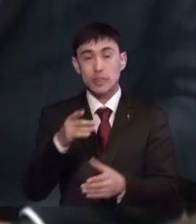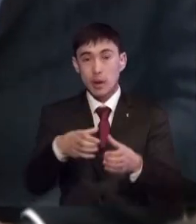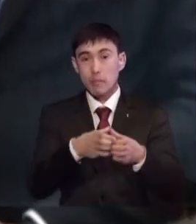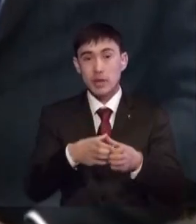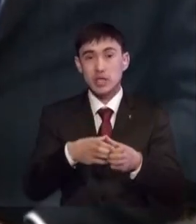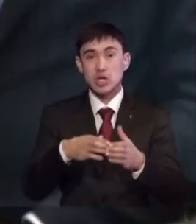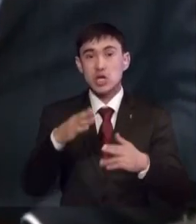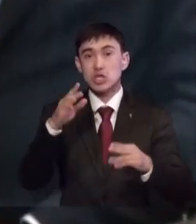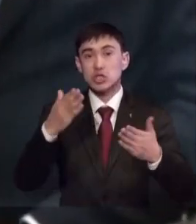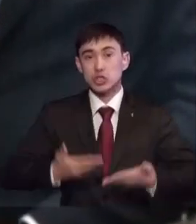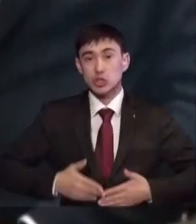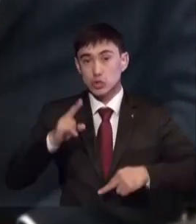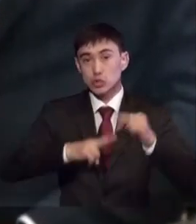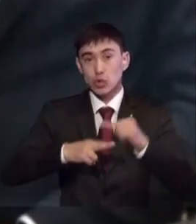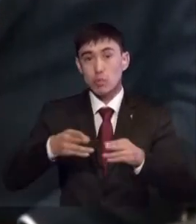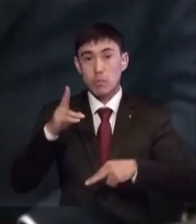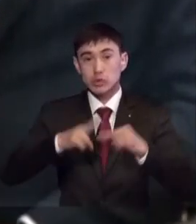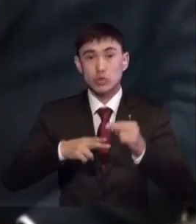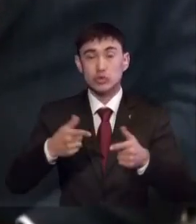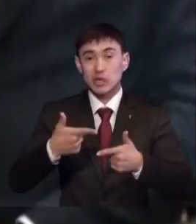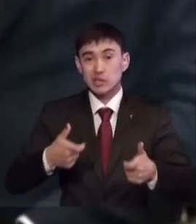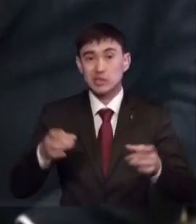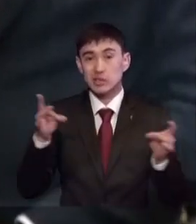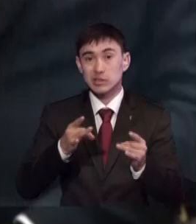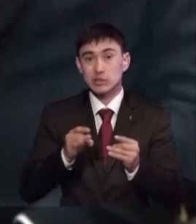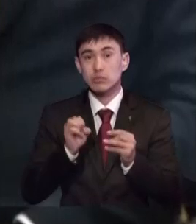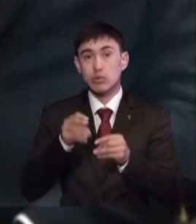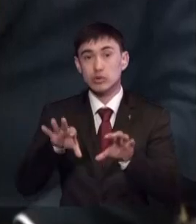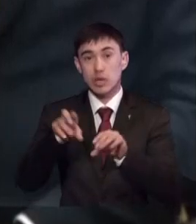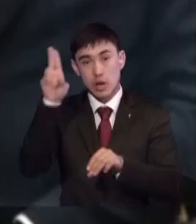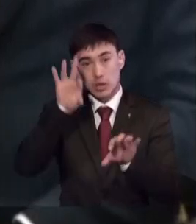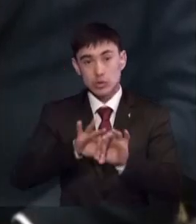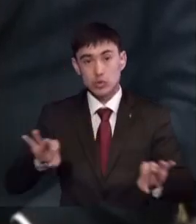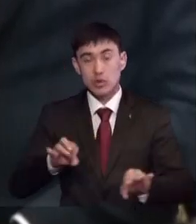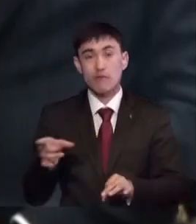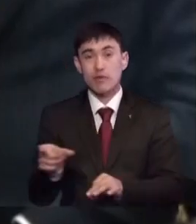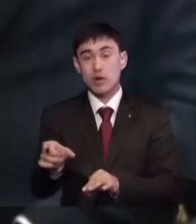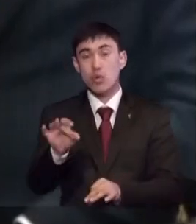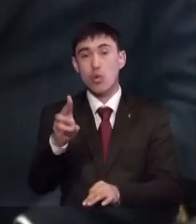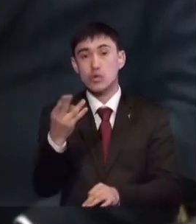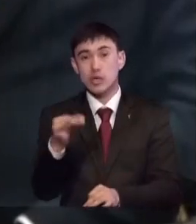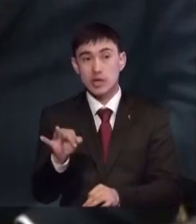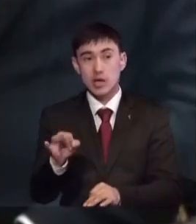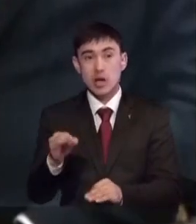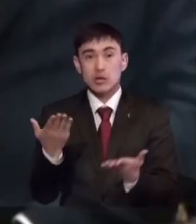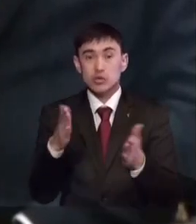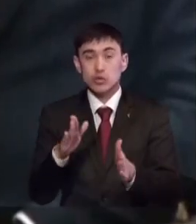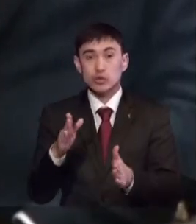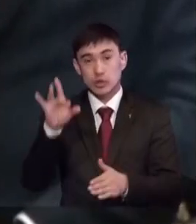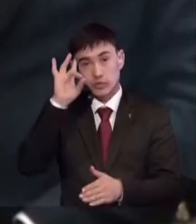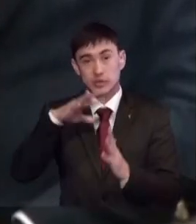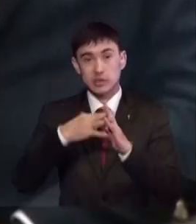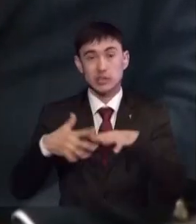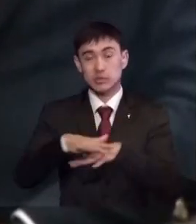компания «Житстрой», построившая у озера гостиницу и ресторан, сбросила канализационные стоки в реку Кульсай. Это вопиющий случай известен